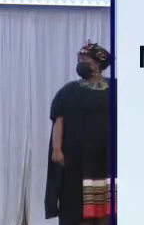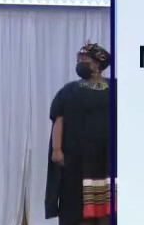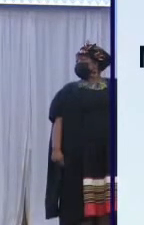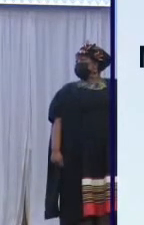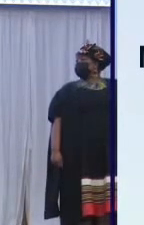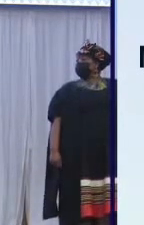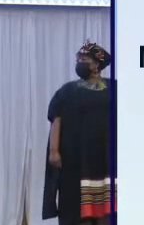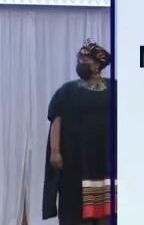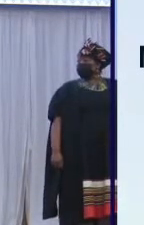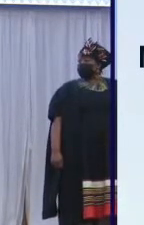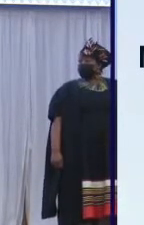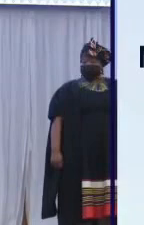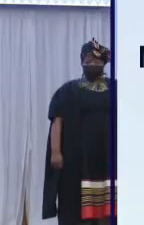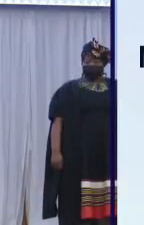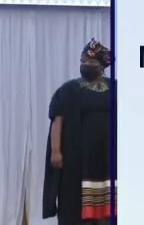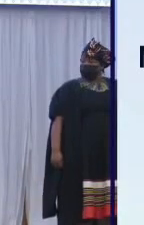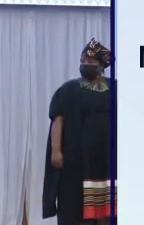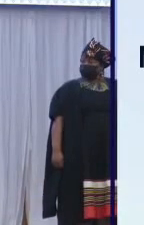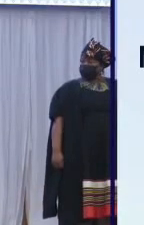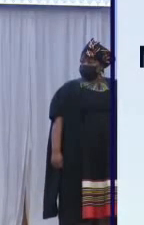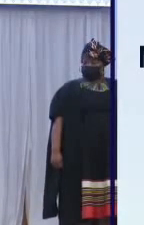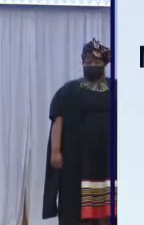Phumelele Maga,